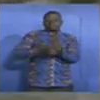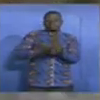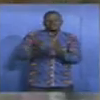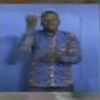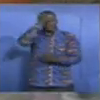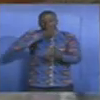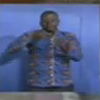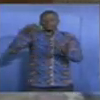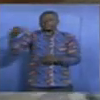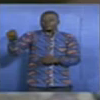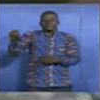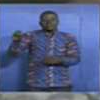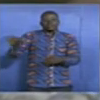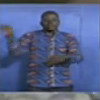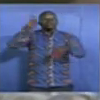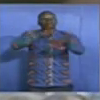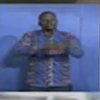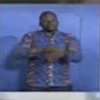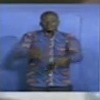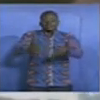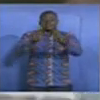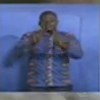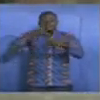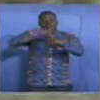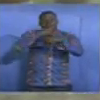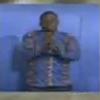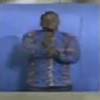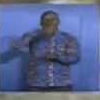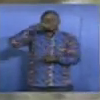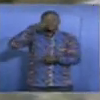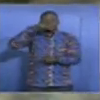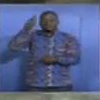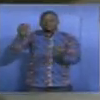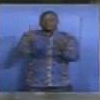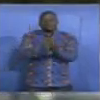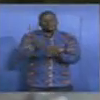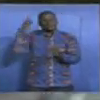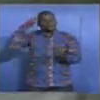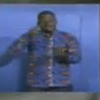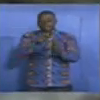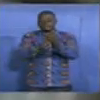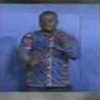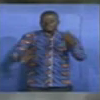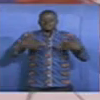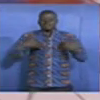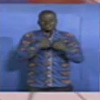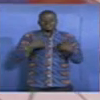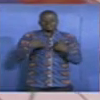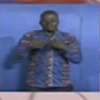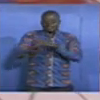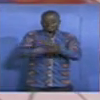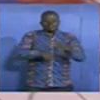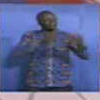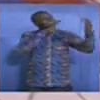un dispositif qui permet de produire du biogaz à partir des déjections animales. C'est sur la base de son expérience que le